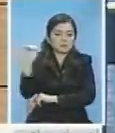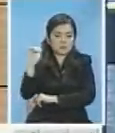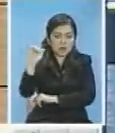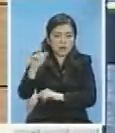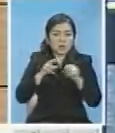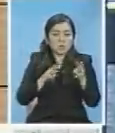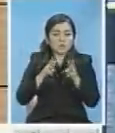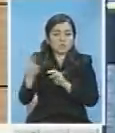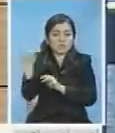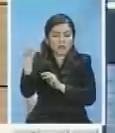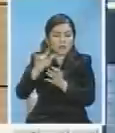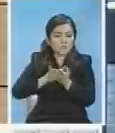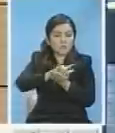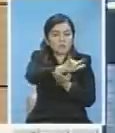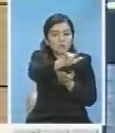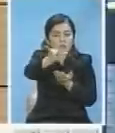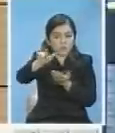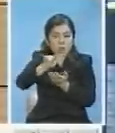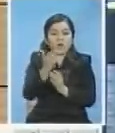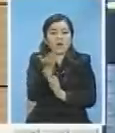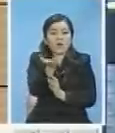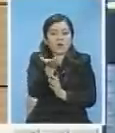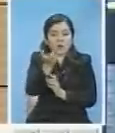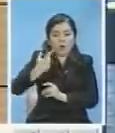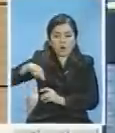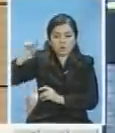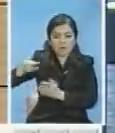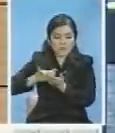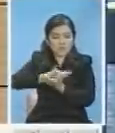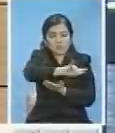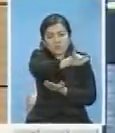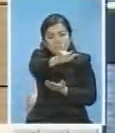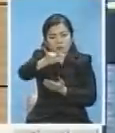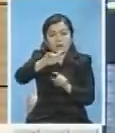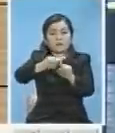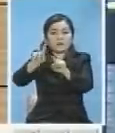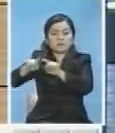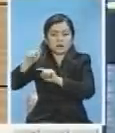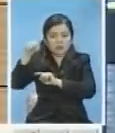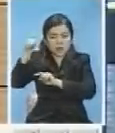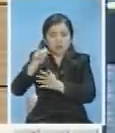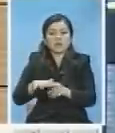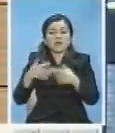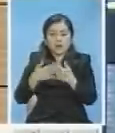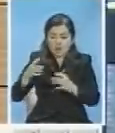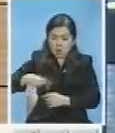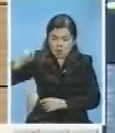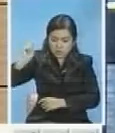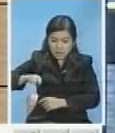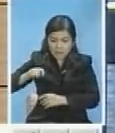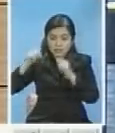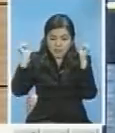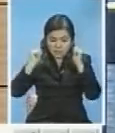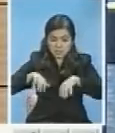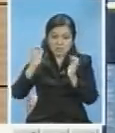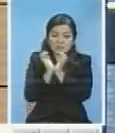การที่จะเดินทางขออนุญาตศาลในการเดินทางออกไปนอกประเทศและเมื่อศาลตัดสินออกมาท่านก็ไม่เดินทางกลับเข้